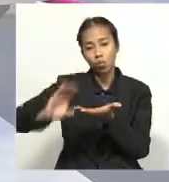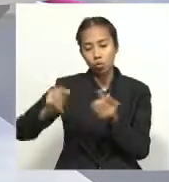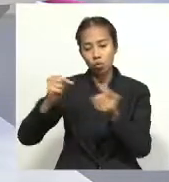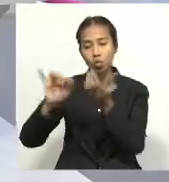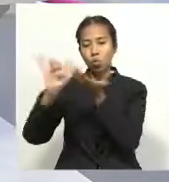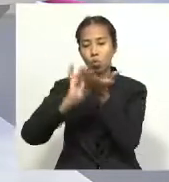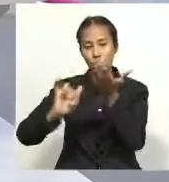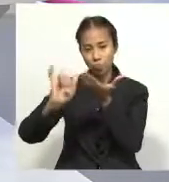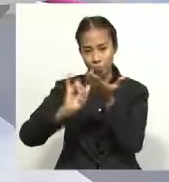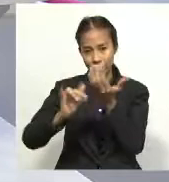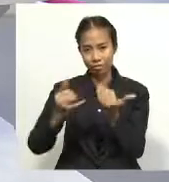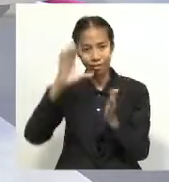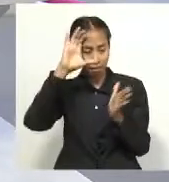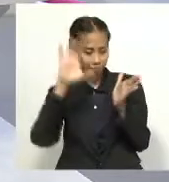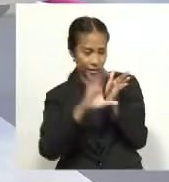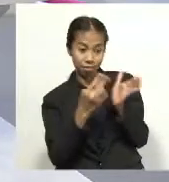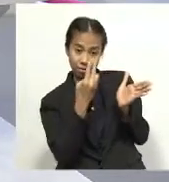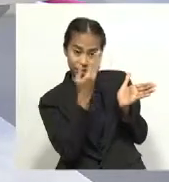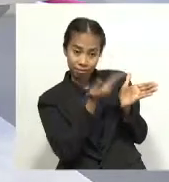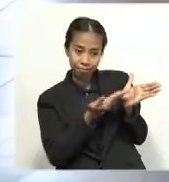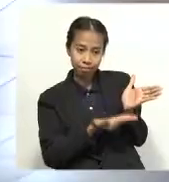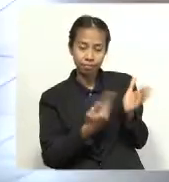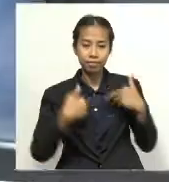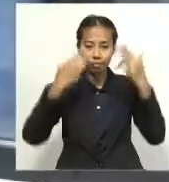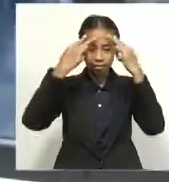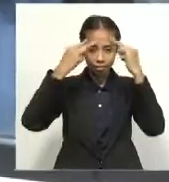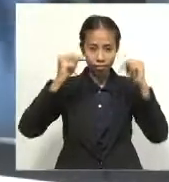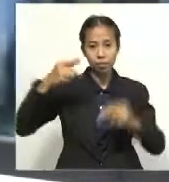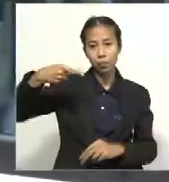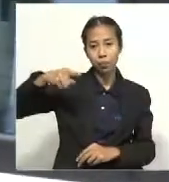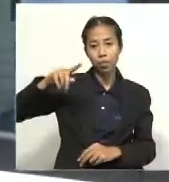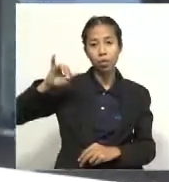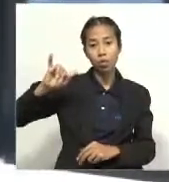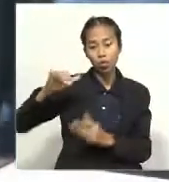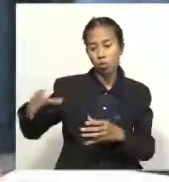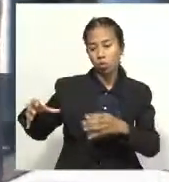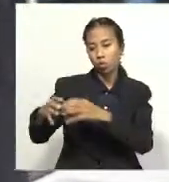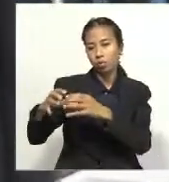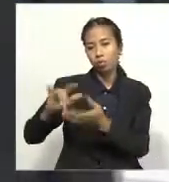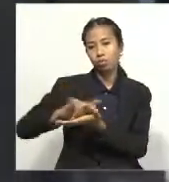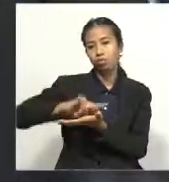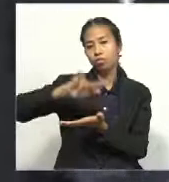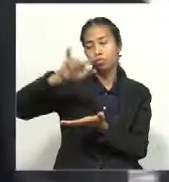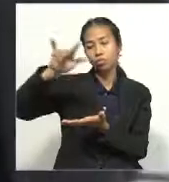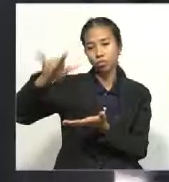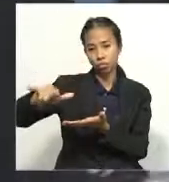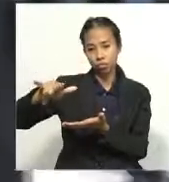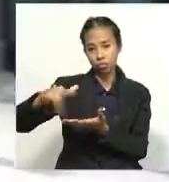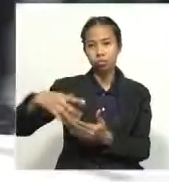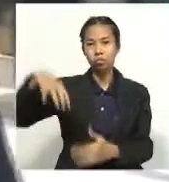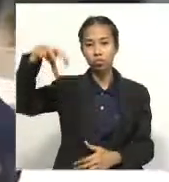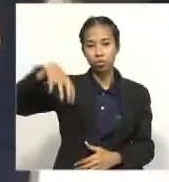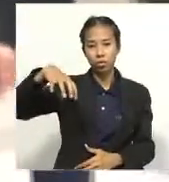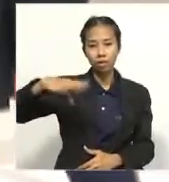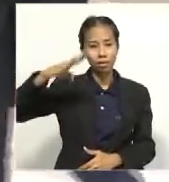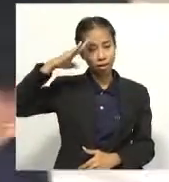ยค่ะที่เห็นในภาพนี้เลยนะคะพลเอกประยุทธ์จันทร์โอชาพร้อมคณะค่ะเดินทางออกจากท่าอากาศยานทหาร2